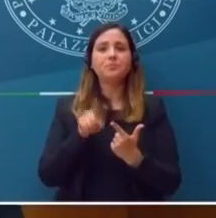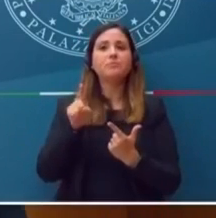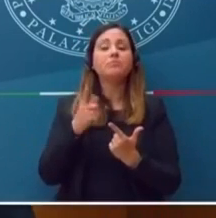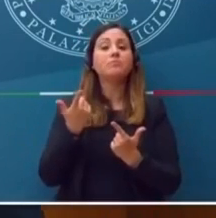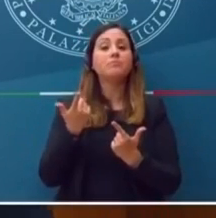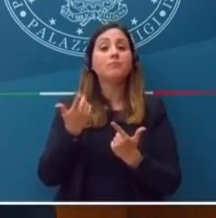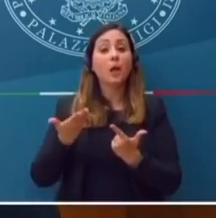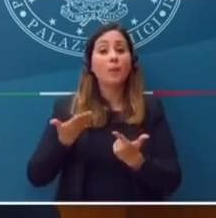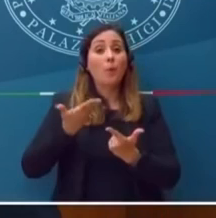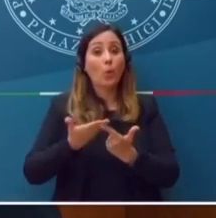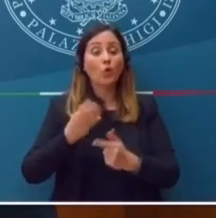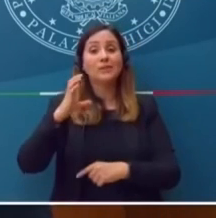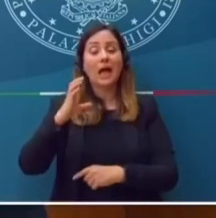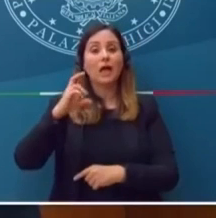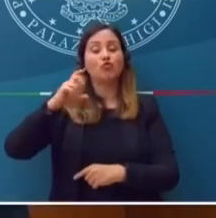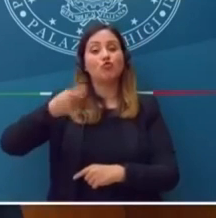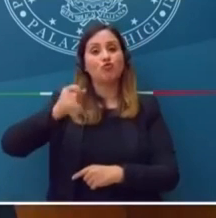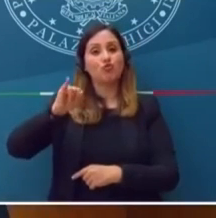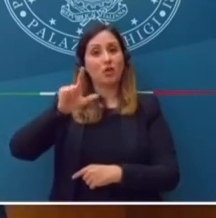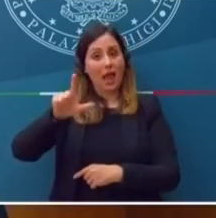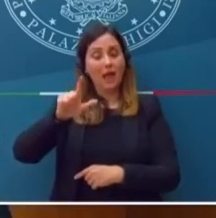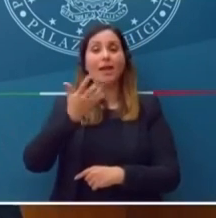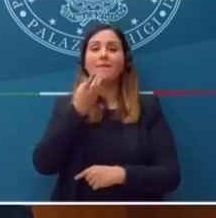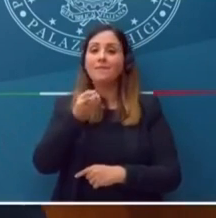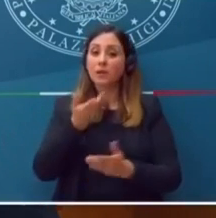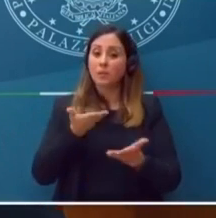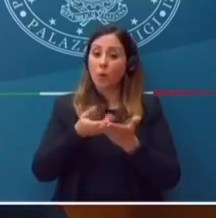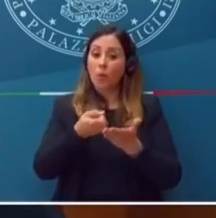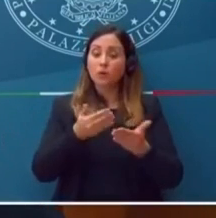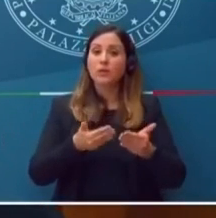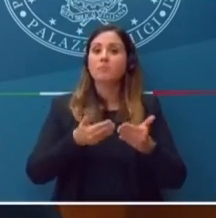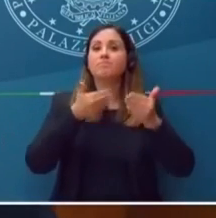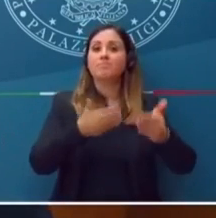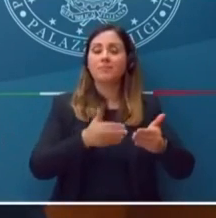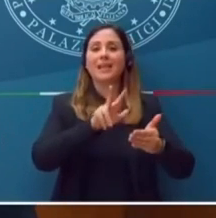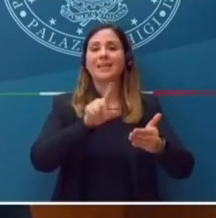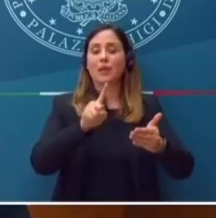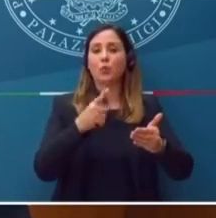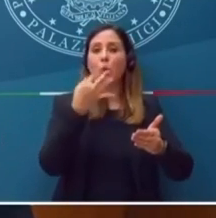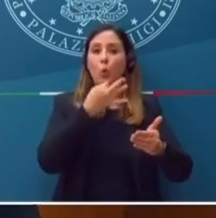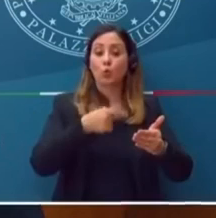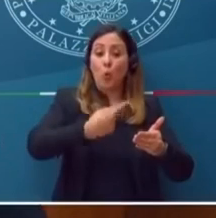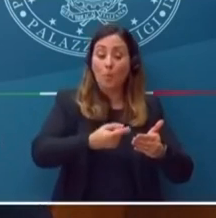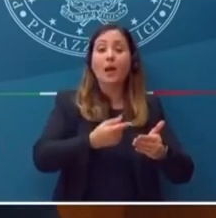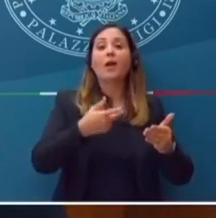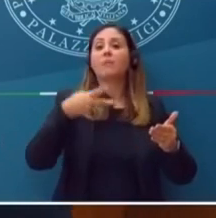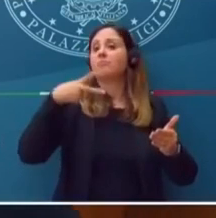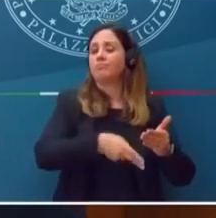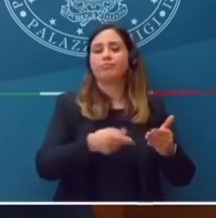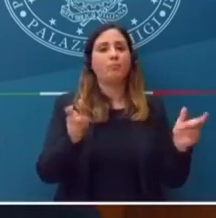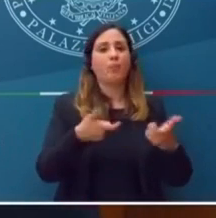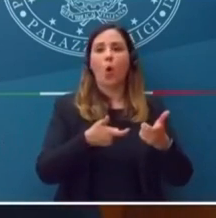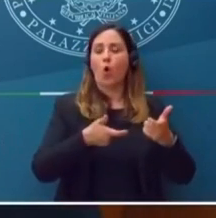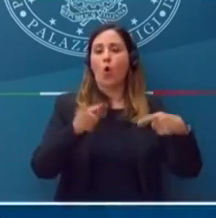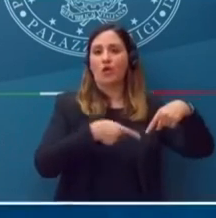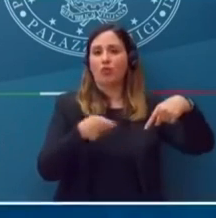della proposta della CGIL di prorogare fino al 31 ottobre il blocco dei licenziamenti per tutti. Infine le chiedo di andare alle sue